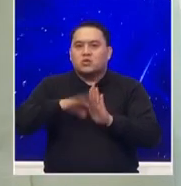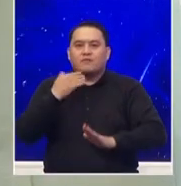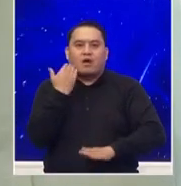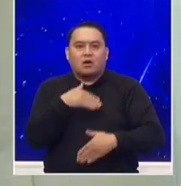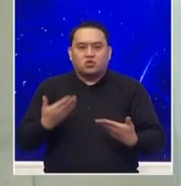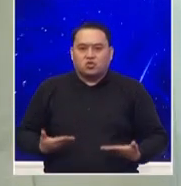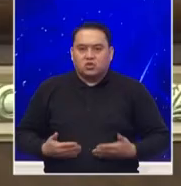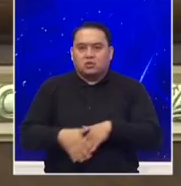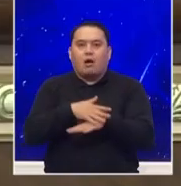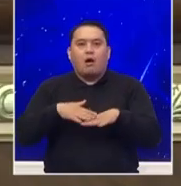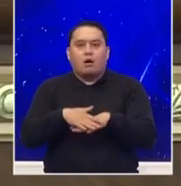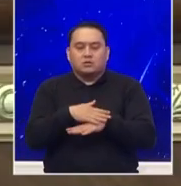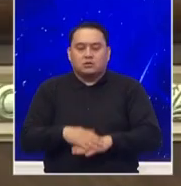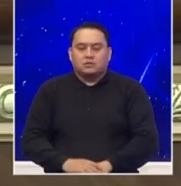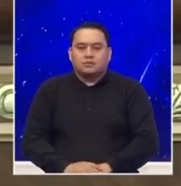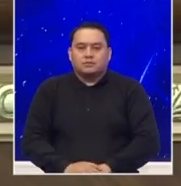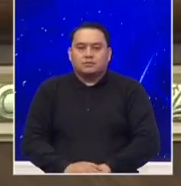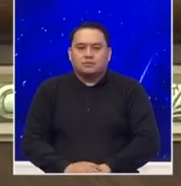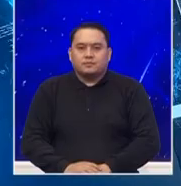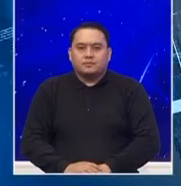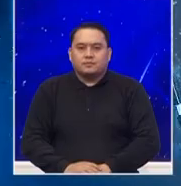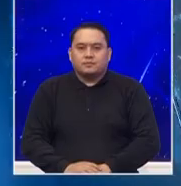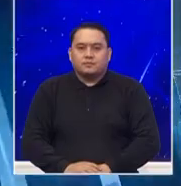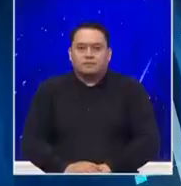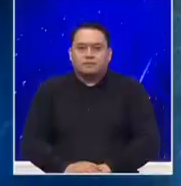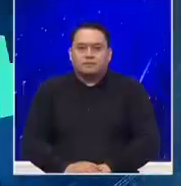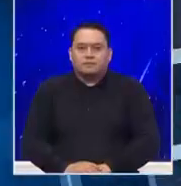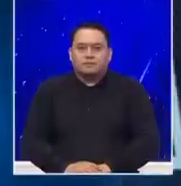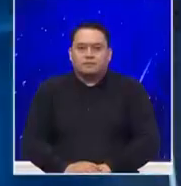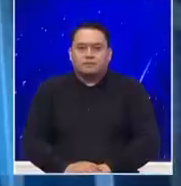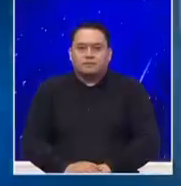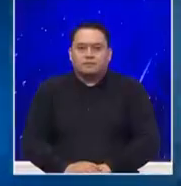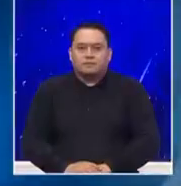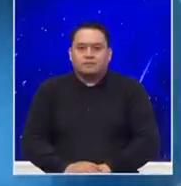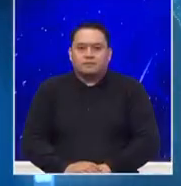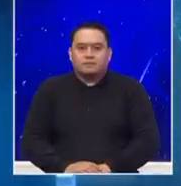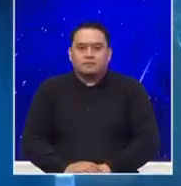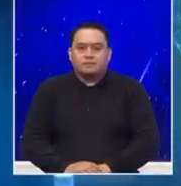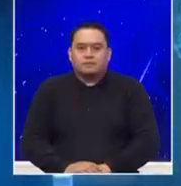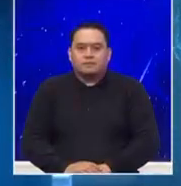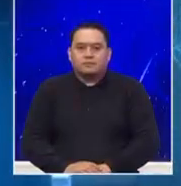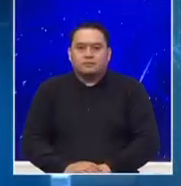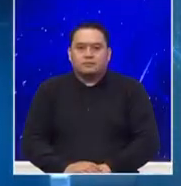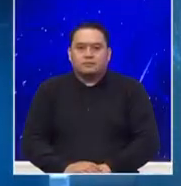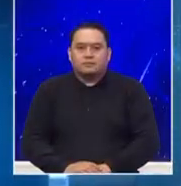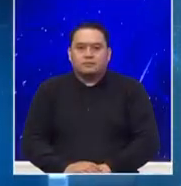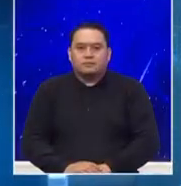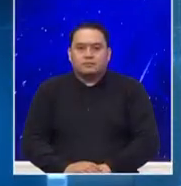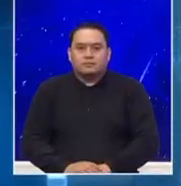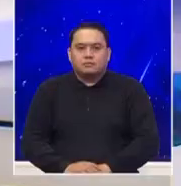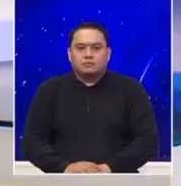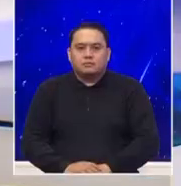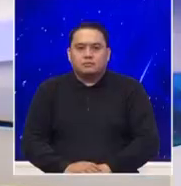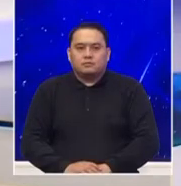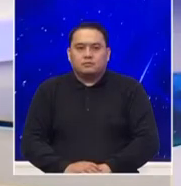качества жизни населения, подытожил Касым-Жомарт Токаев. Дамир Анитов, Габит Кабдрахман, телеканал ЖТСУ.